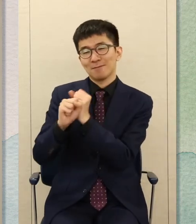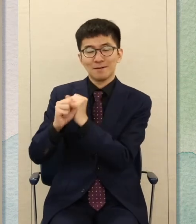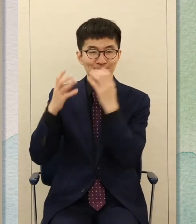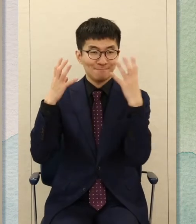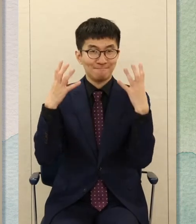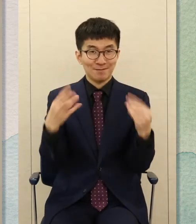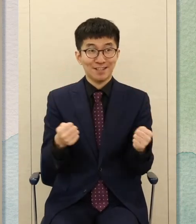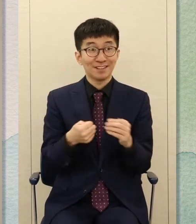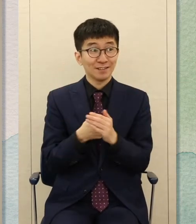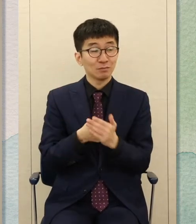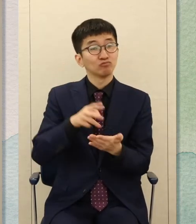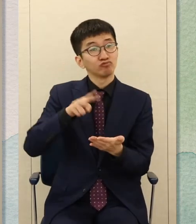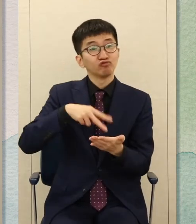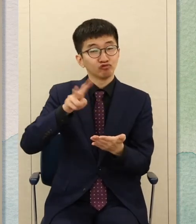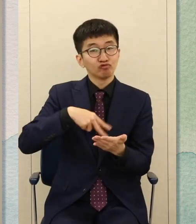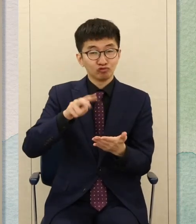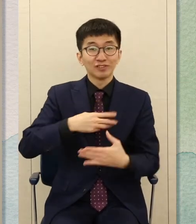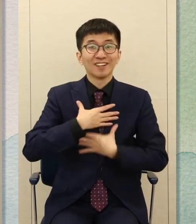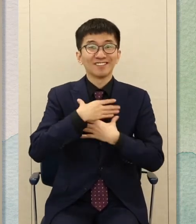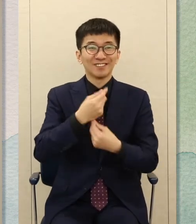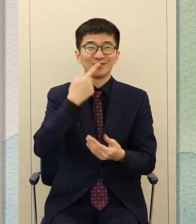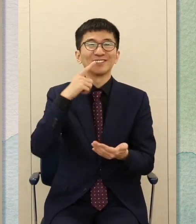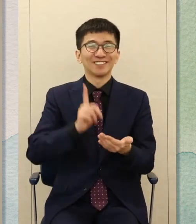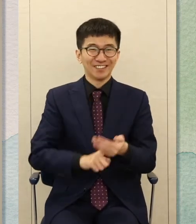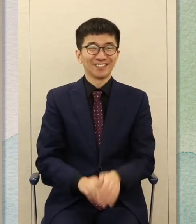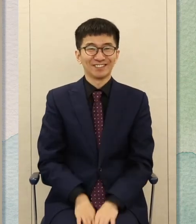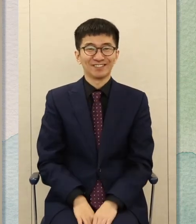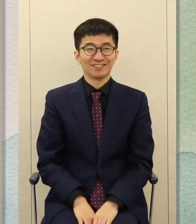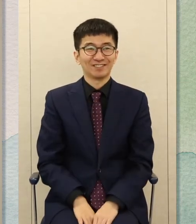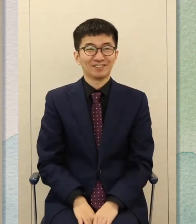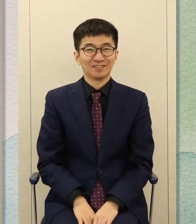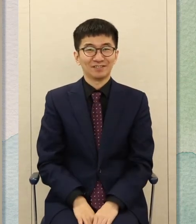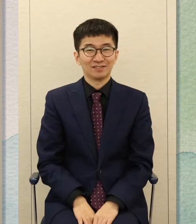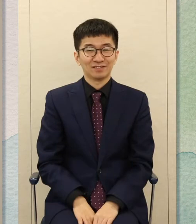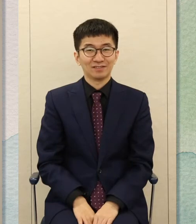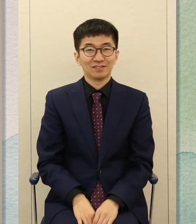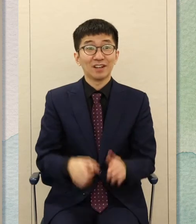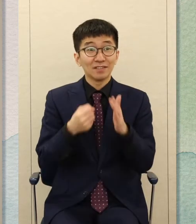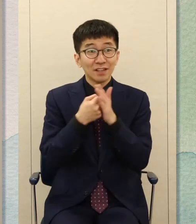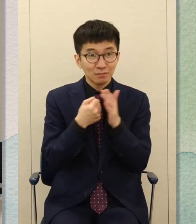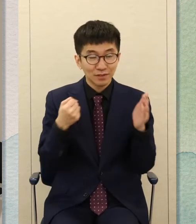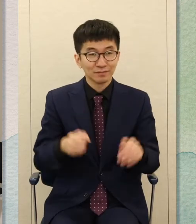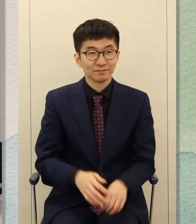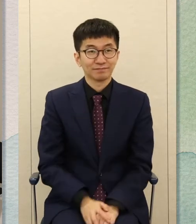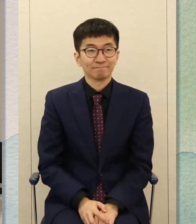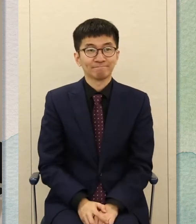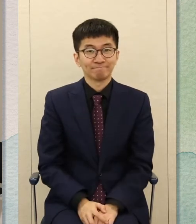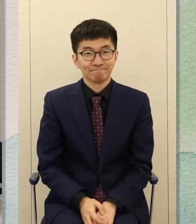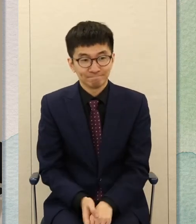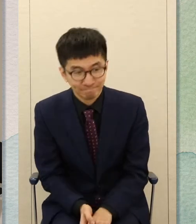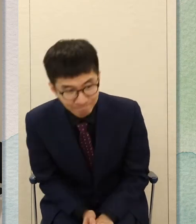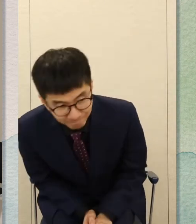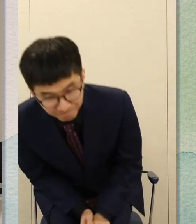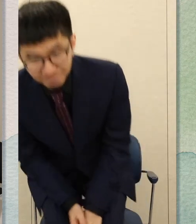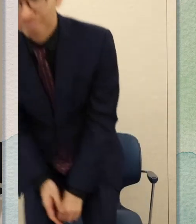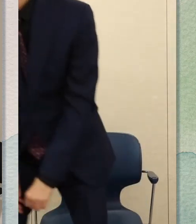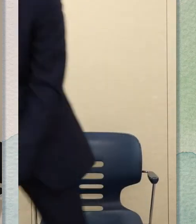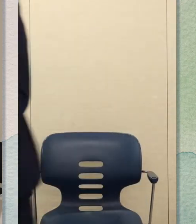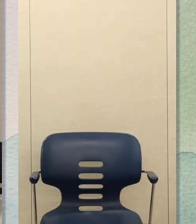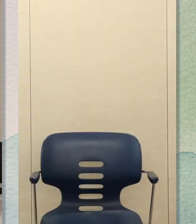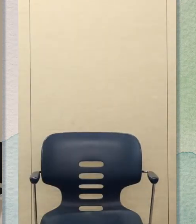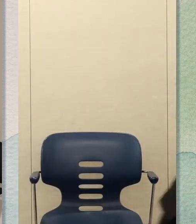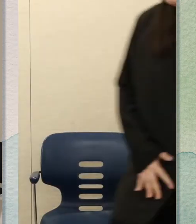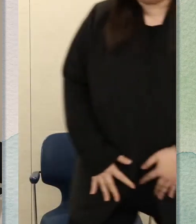더 많은 예, 것들이 이제 있는 것도 있고요. 그래서 도서관이나 이런 데서